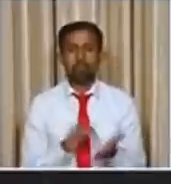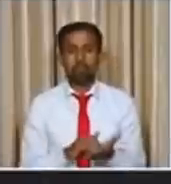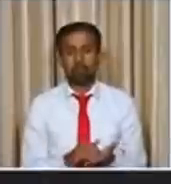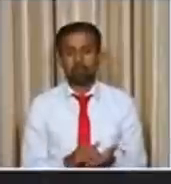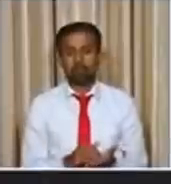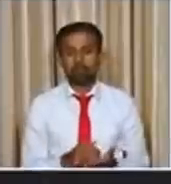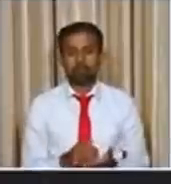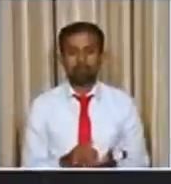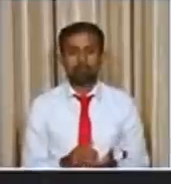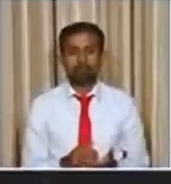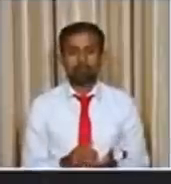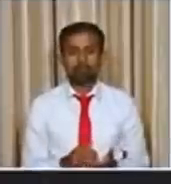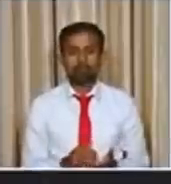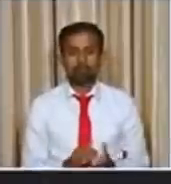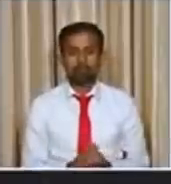ஜனதாக்கு